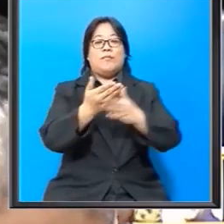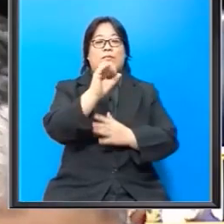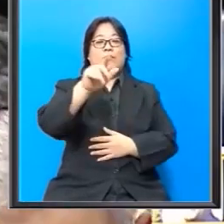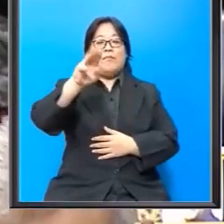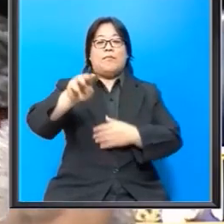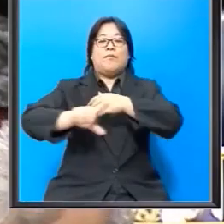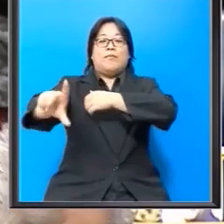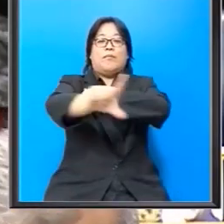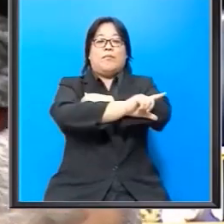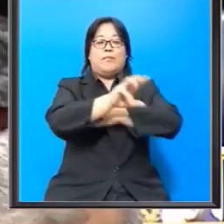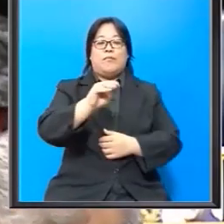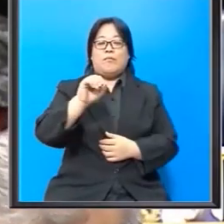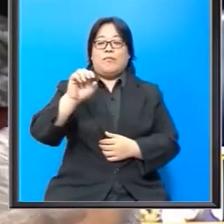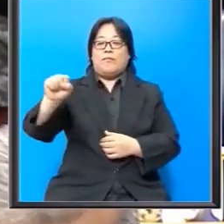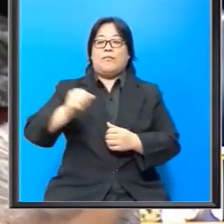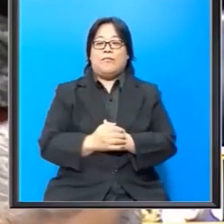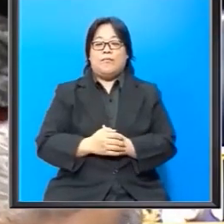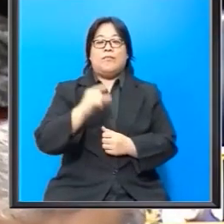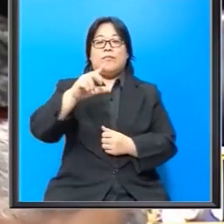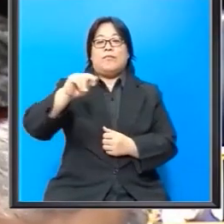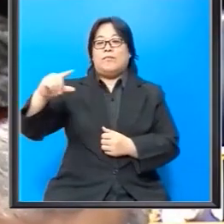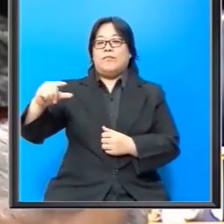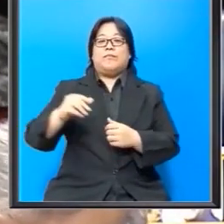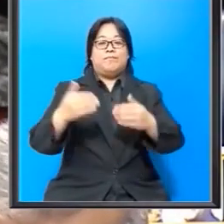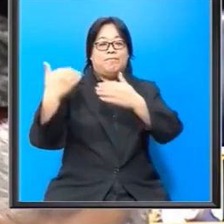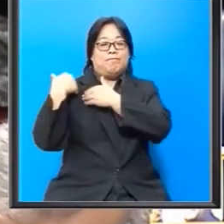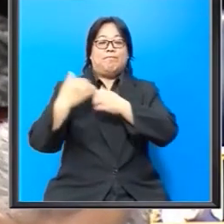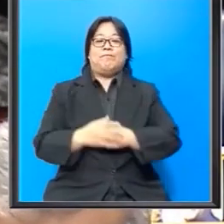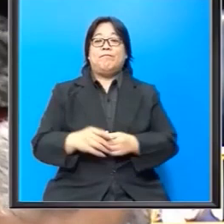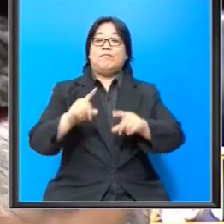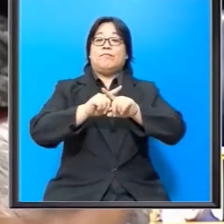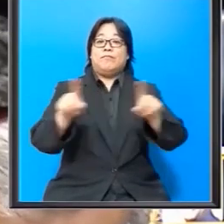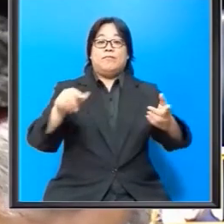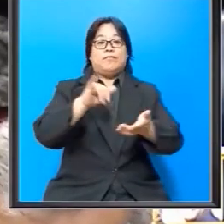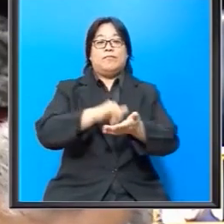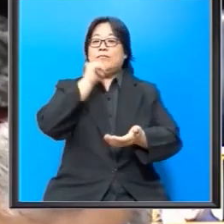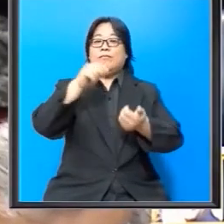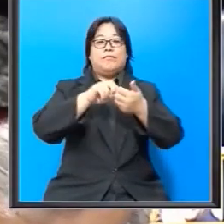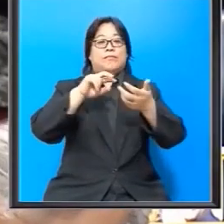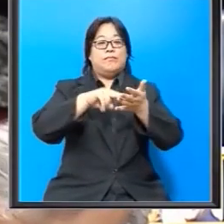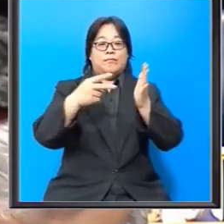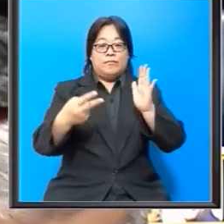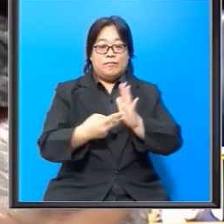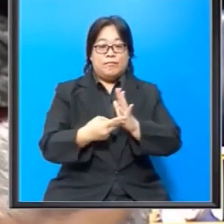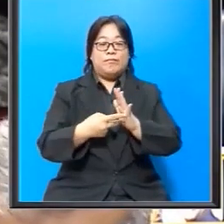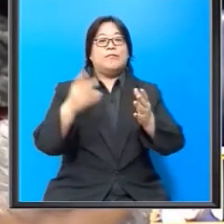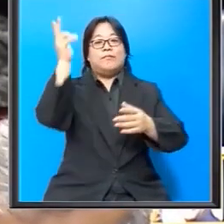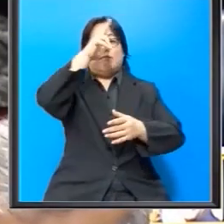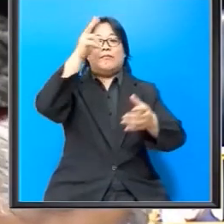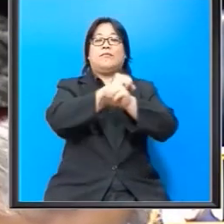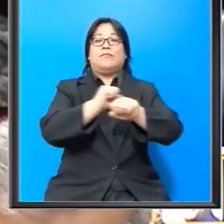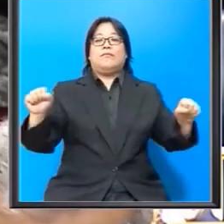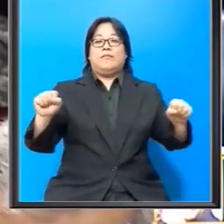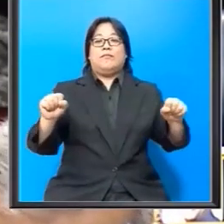pengendalian melompong UMS oleh jmj namun begitu ini tidak bermakna kerajaan sudah bersedia